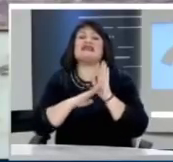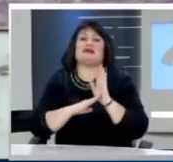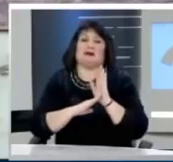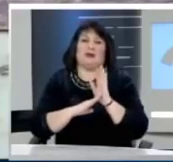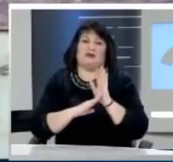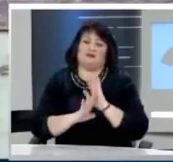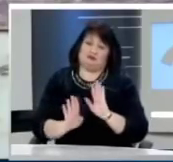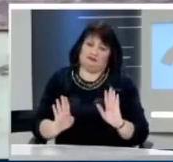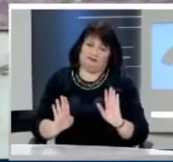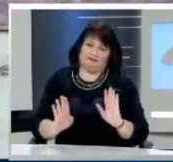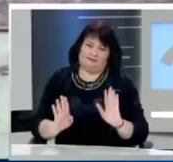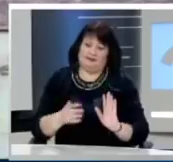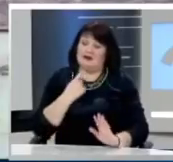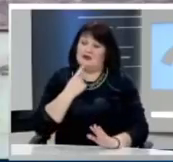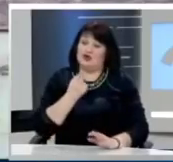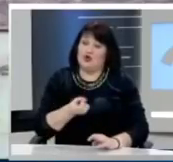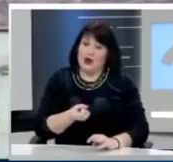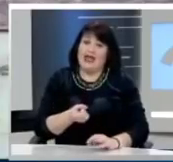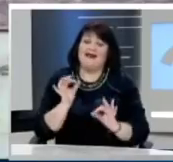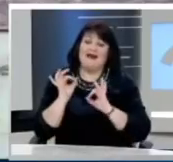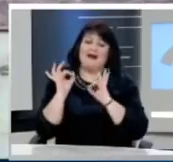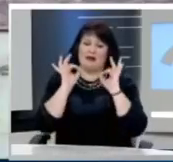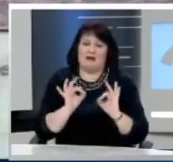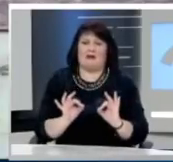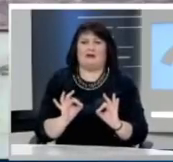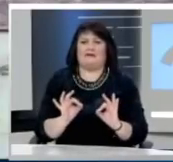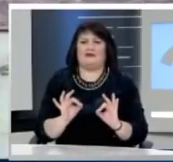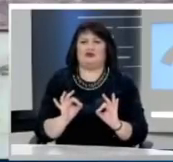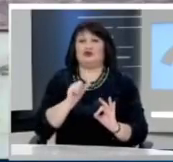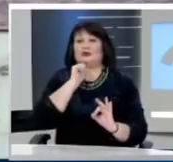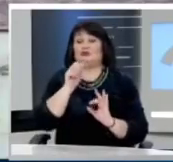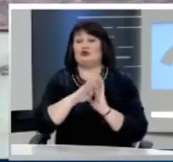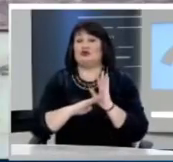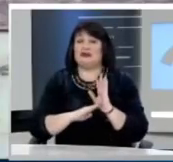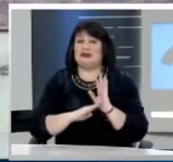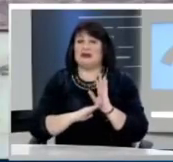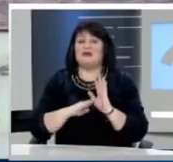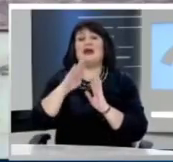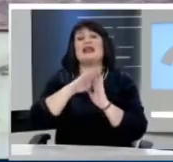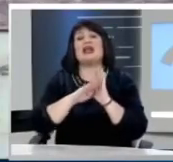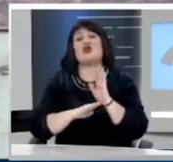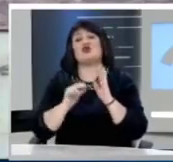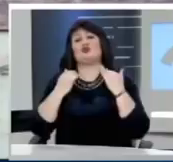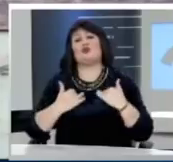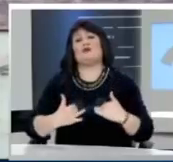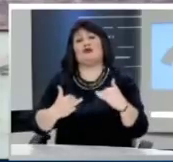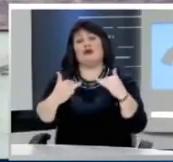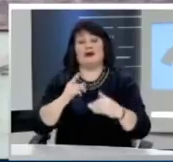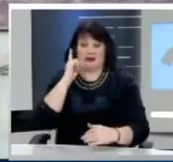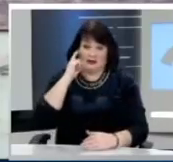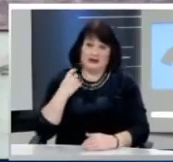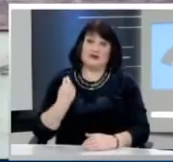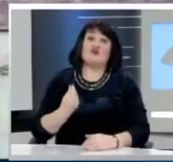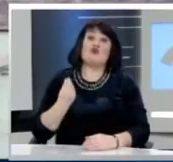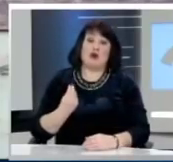συντάγματος. Ορίζεται απολύτως από το Σύνταγμα και από τον κανονισμό. Και γνωρίζετε